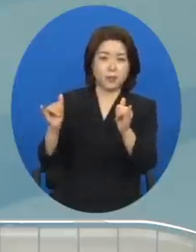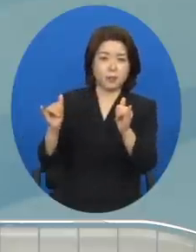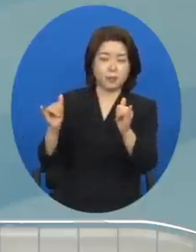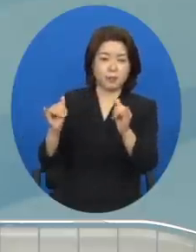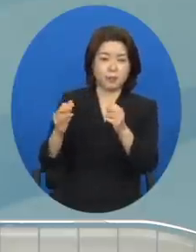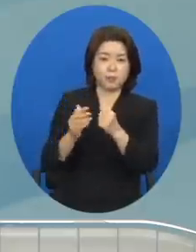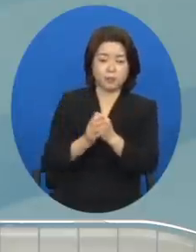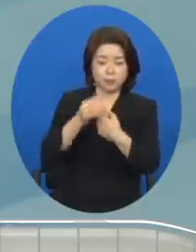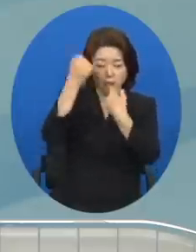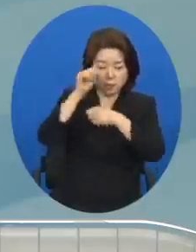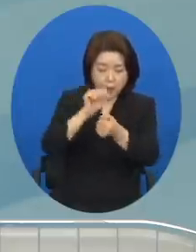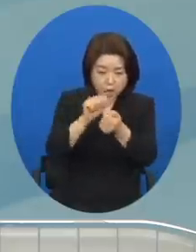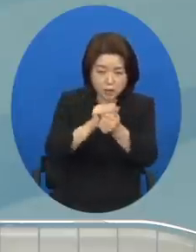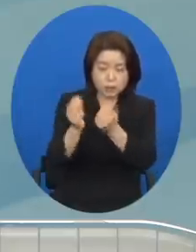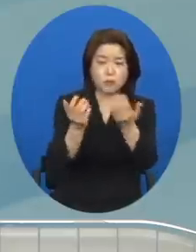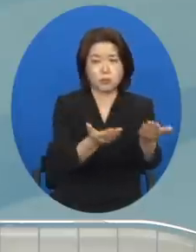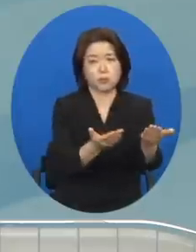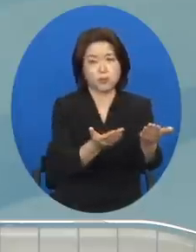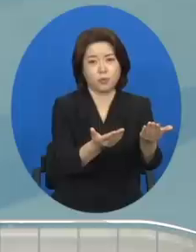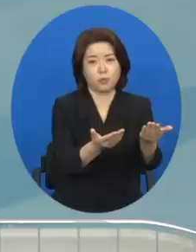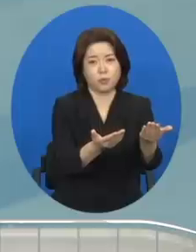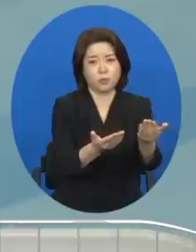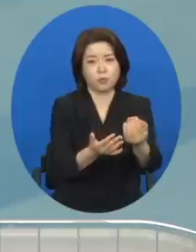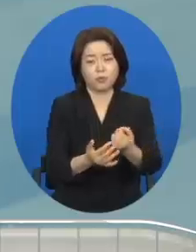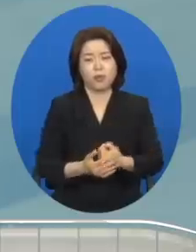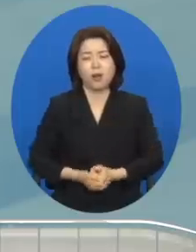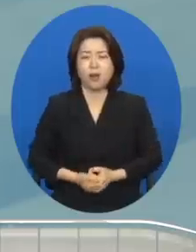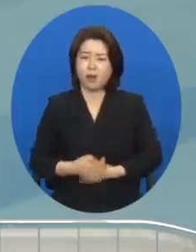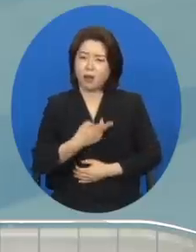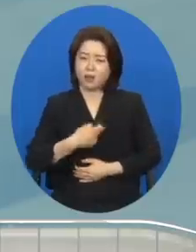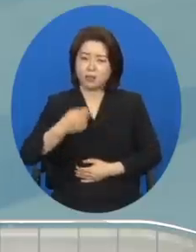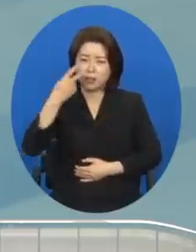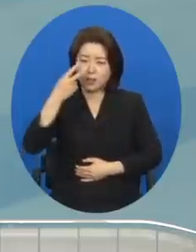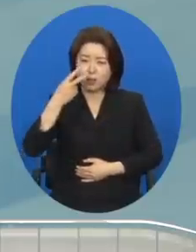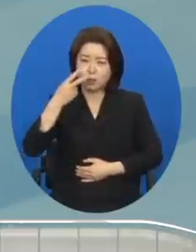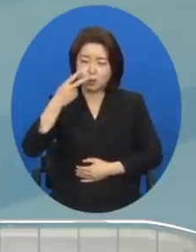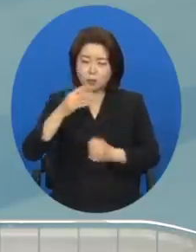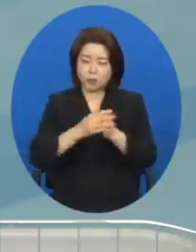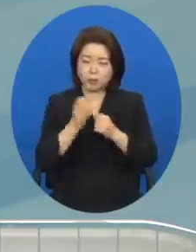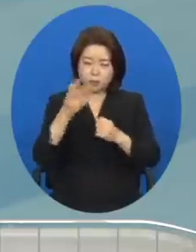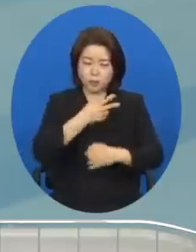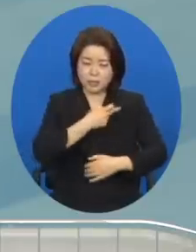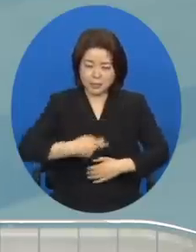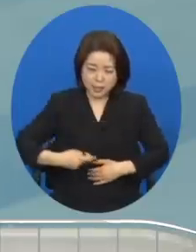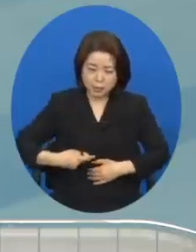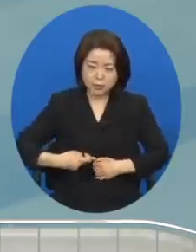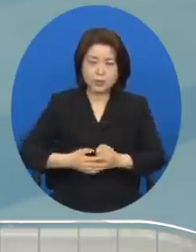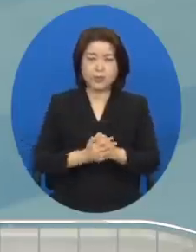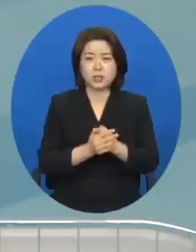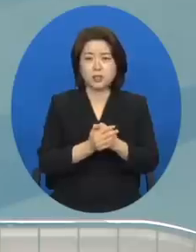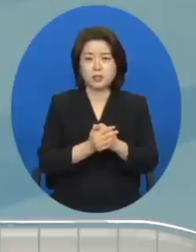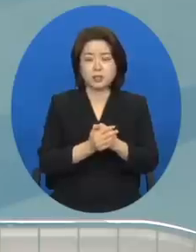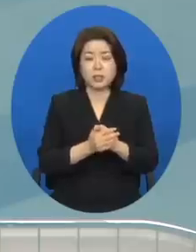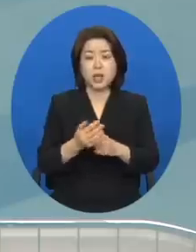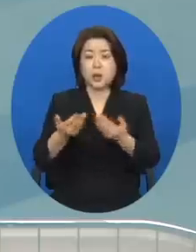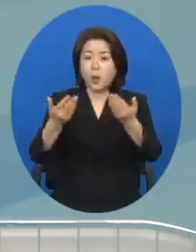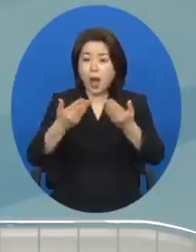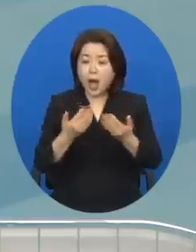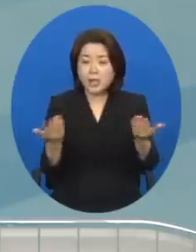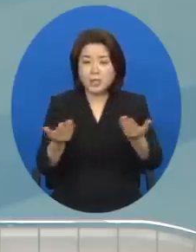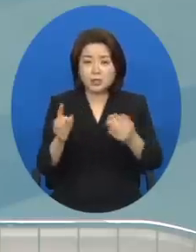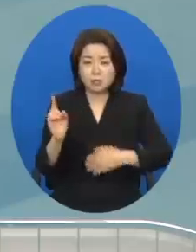사람, 발 씻어주는 것. 사도들이 한 일은 자기들이 그렇게 씻음을 받았으니까